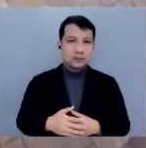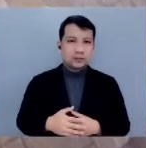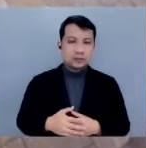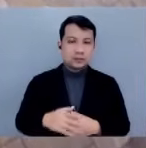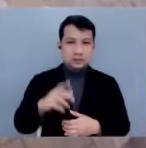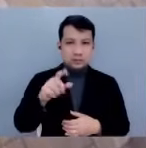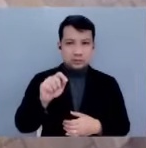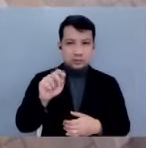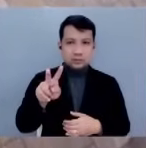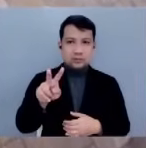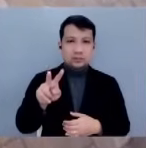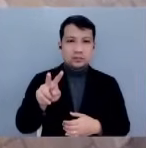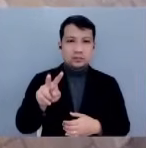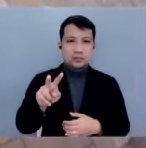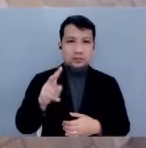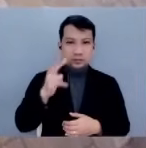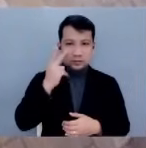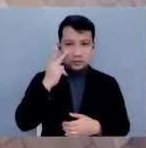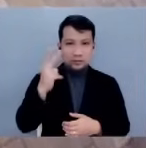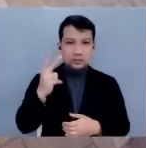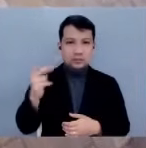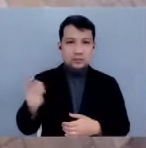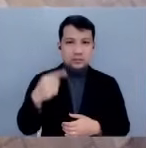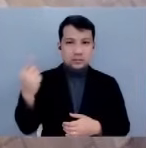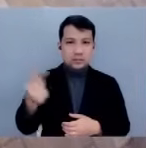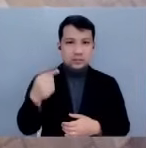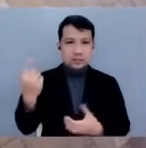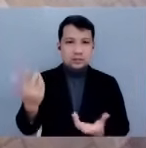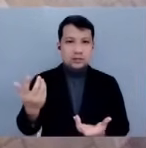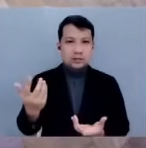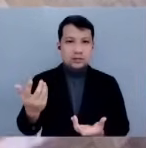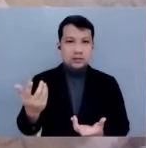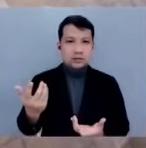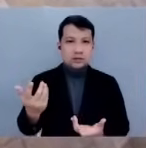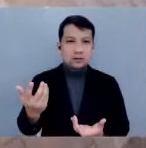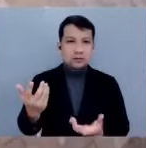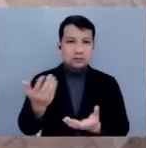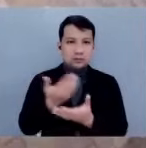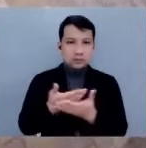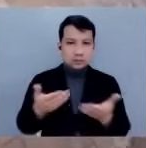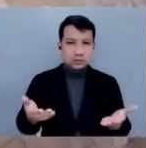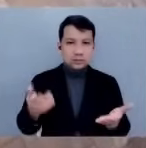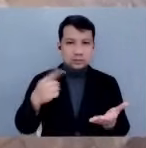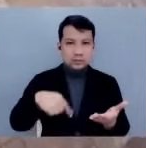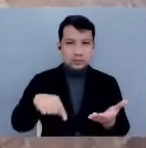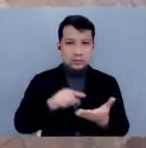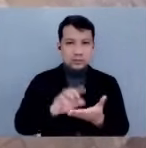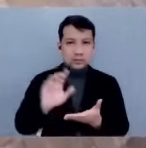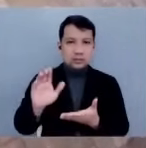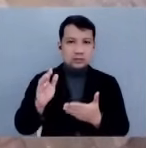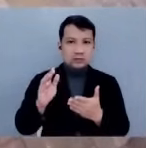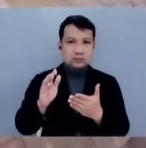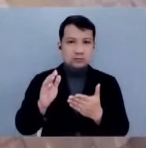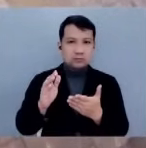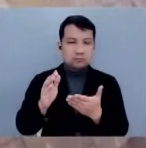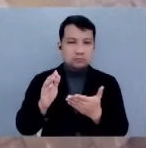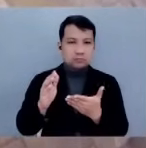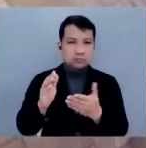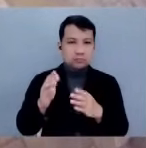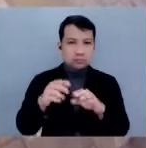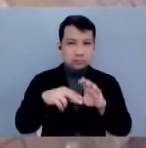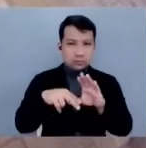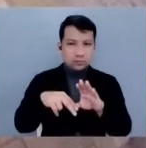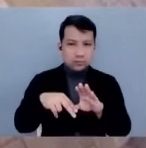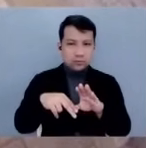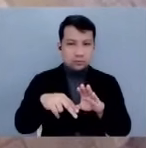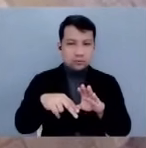ito, kitang nilipad ng malakas na hangin ang mga gamit sa labas ng isang bahay. Ang mga upuan, hinangin